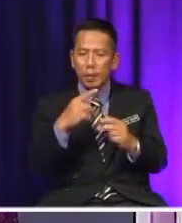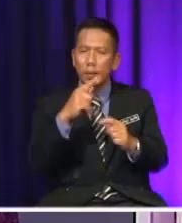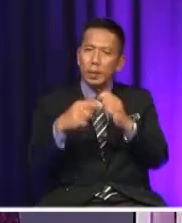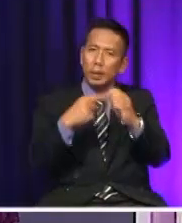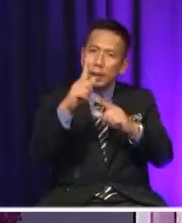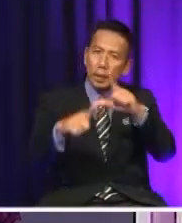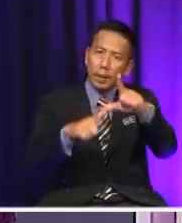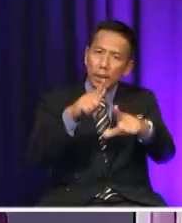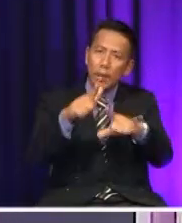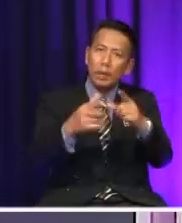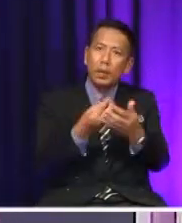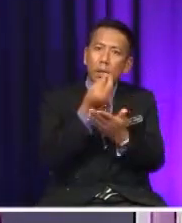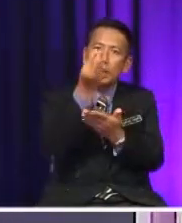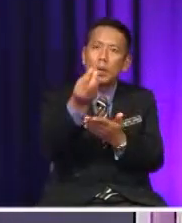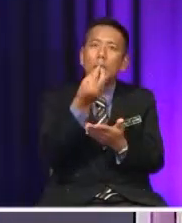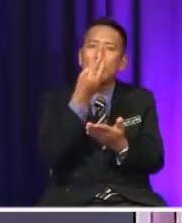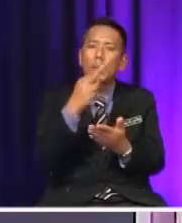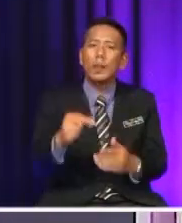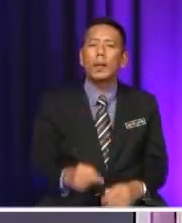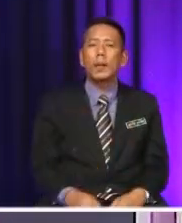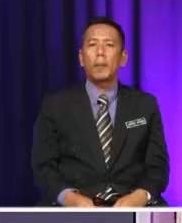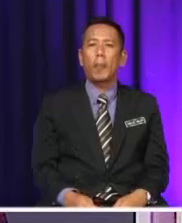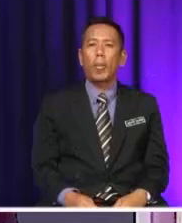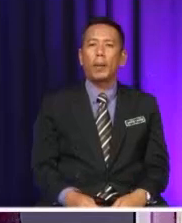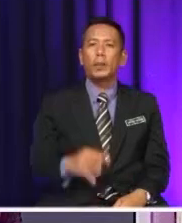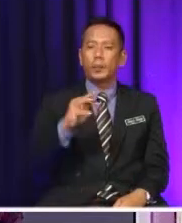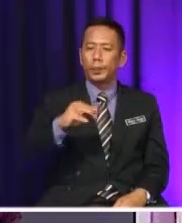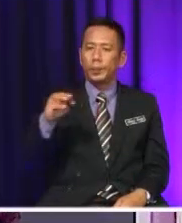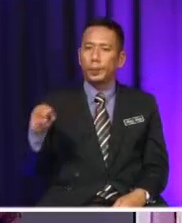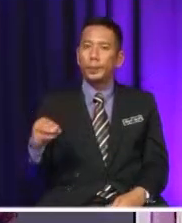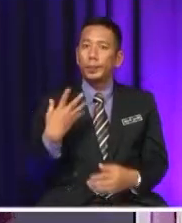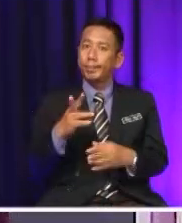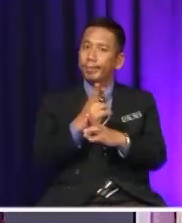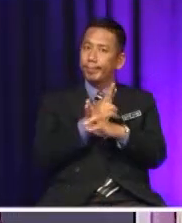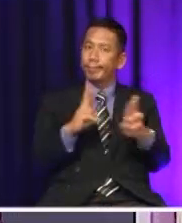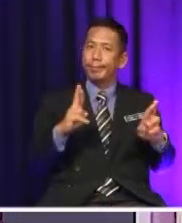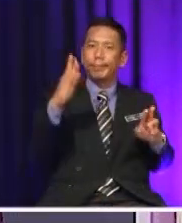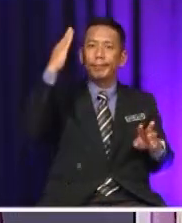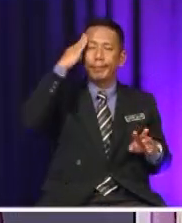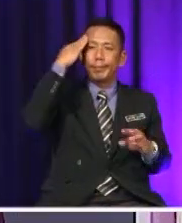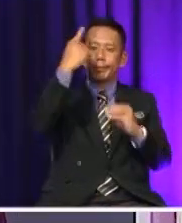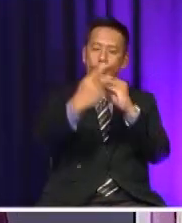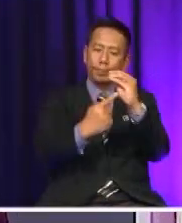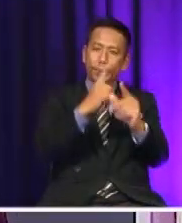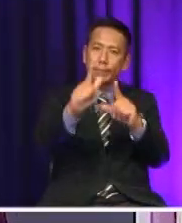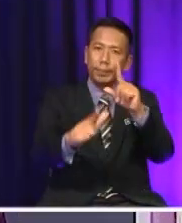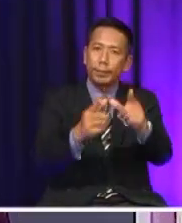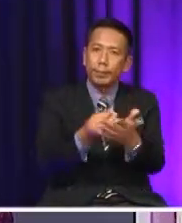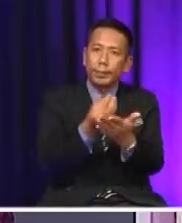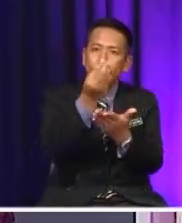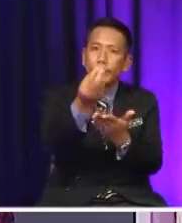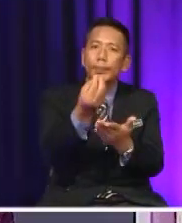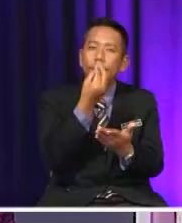kita bagi pada soal lain oke mudah-mudahan ya dari tadi kita tidak tahu tentang langkah makanan Oke